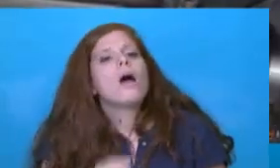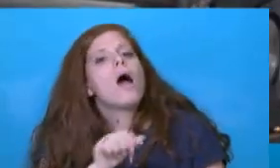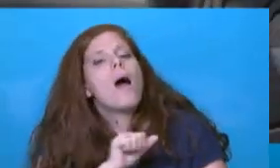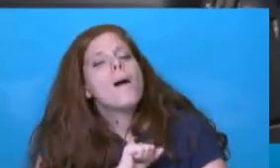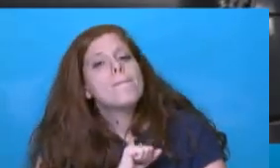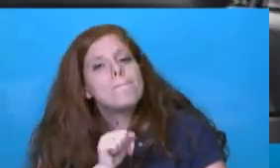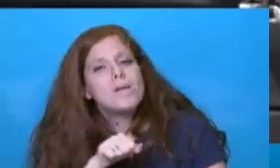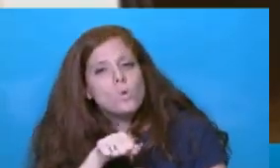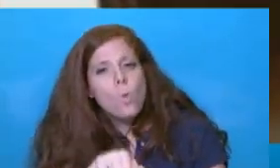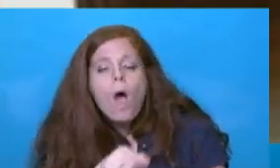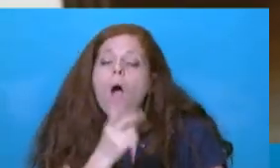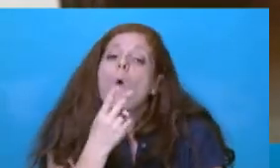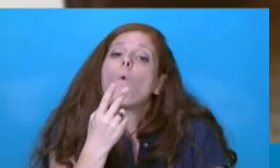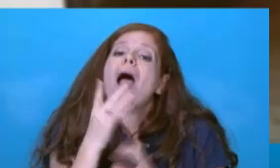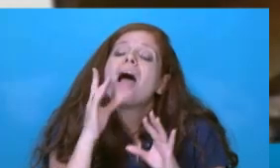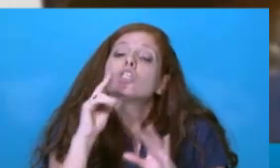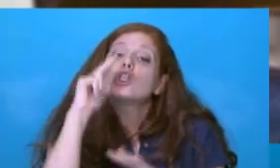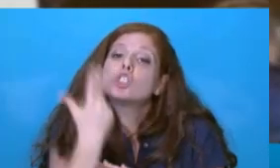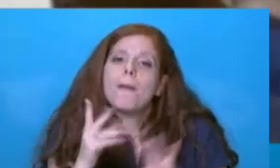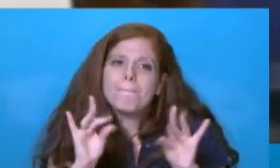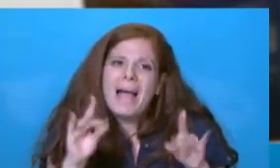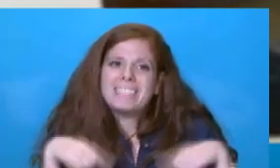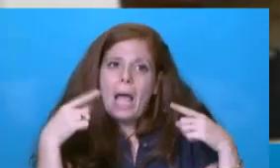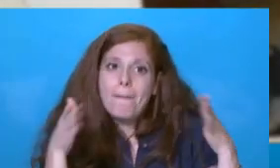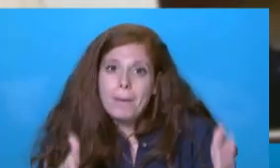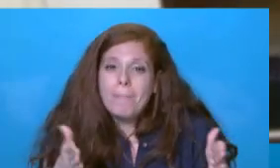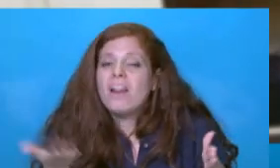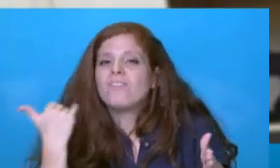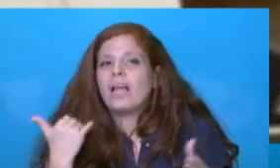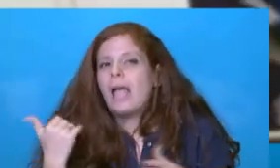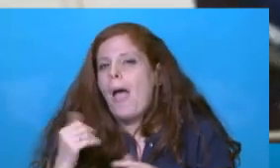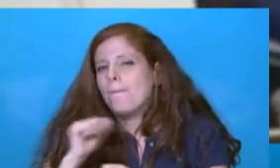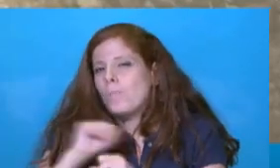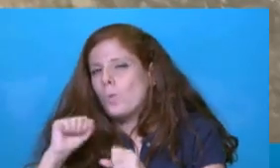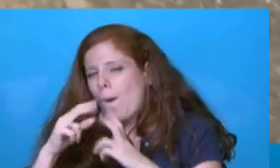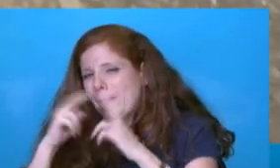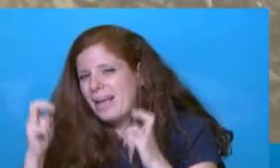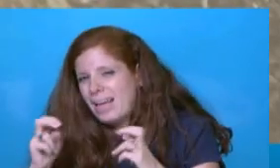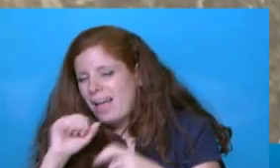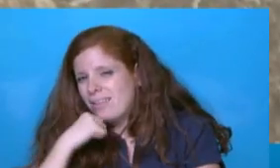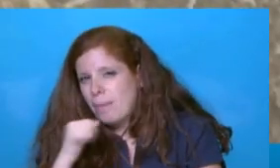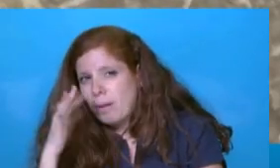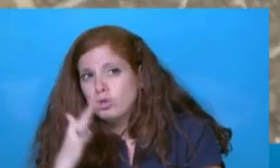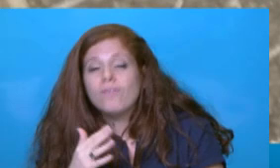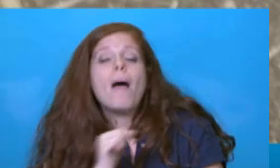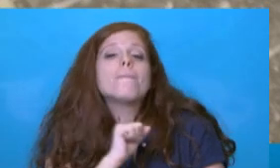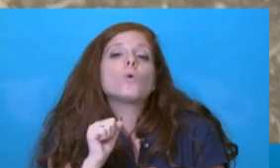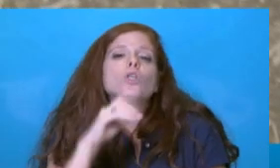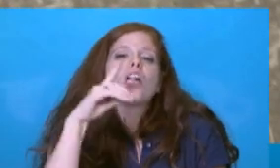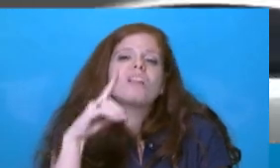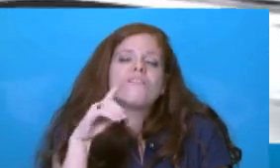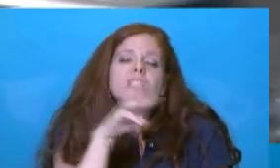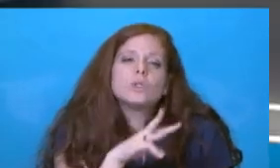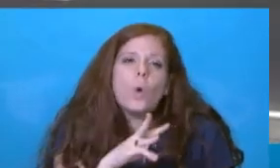השלישי בעשרה ימים. קדמו לו הפיגוע בעיר העתיקה בחמישי, והפיגוע שבו נרצח דביר סורק רק כמה קילומטרים